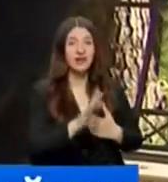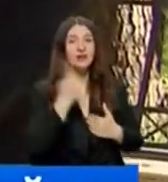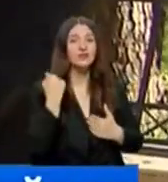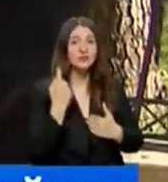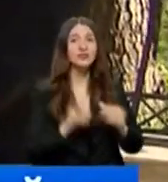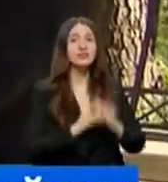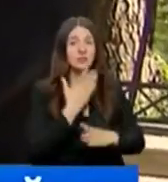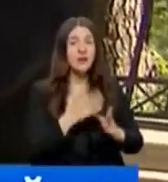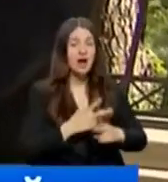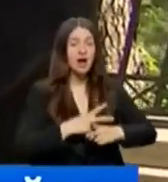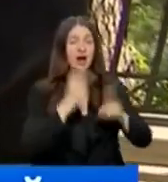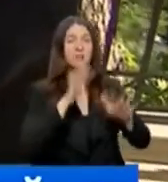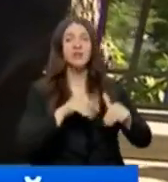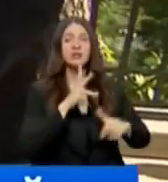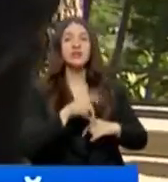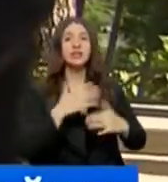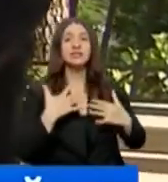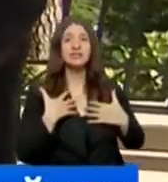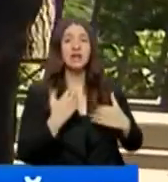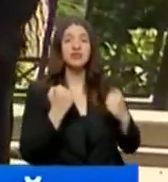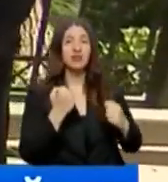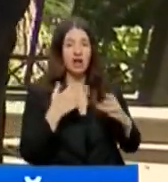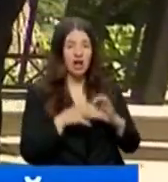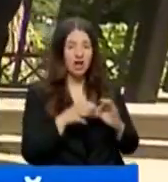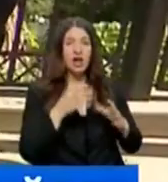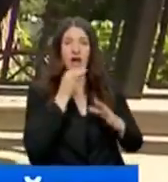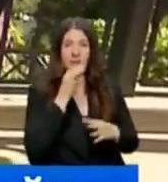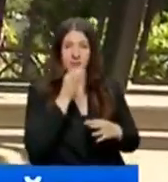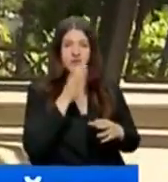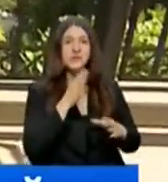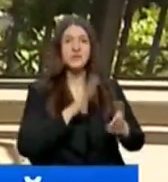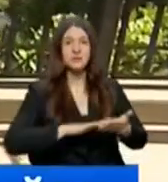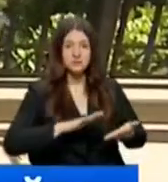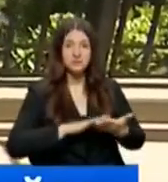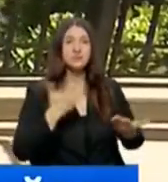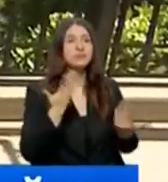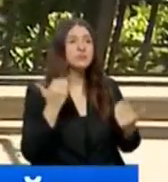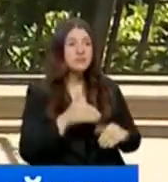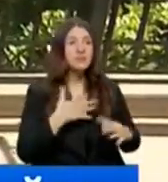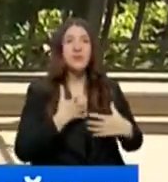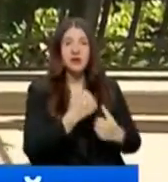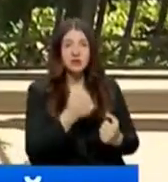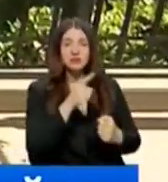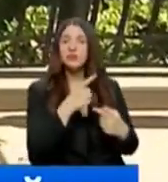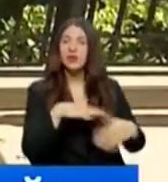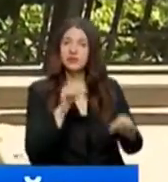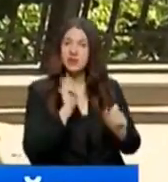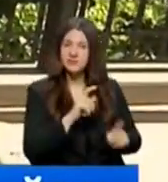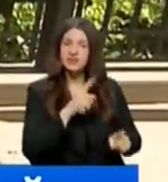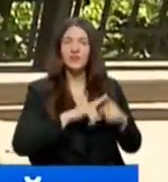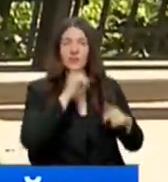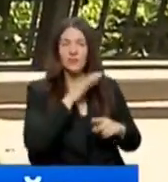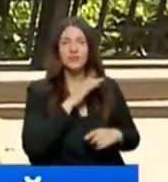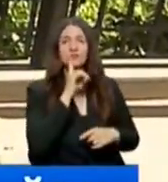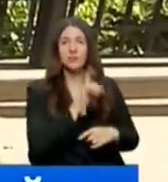dün sabaha karşı mecliste geçen sağlıkçılarla ilgili haber, düzenleme ne getirdi ne götürdü onu da hazırladık.